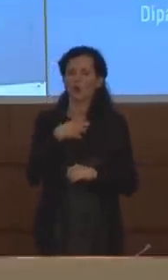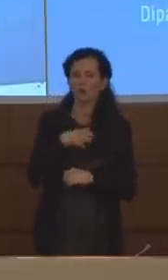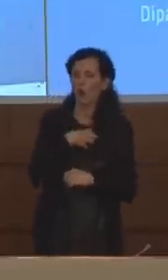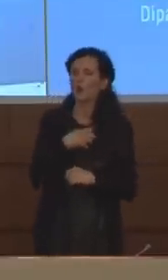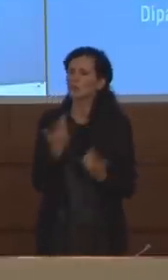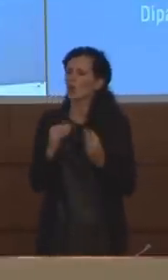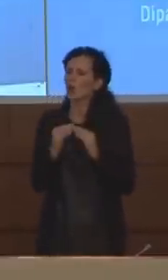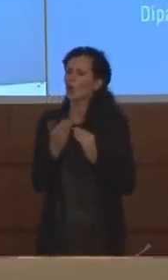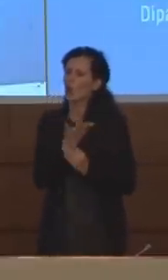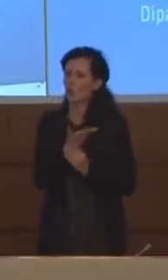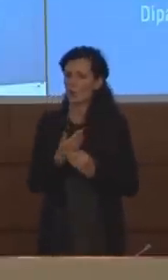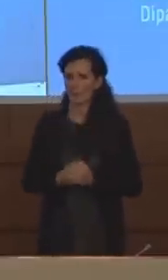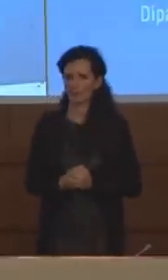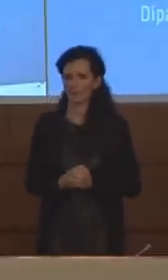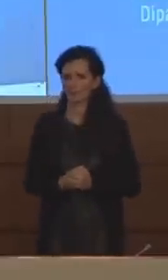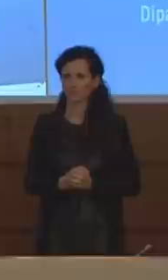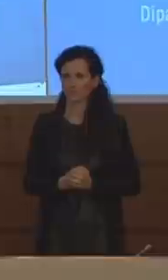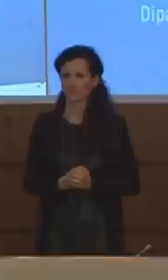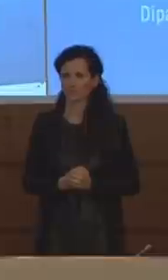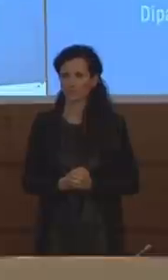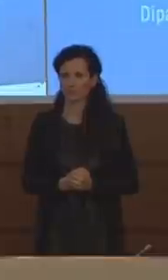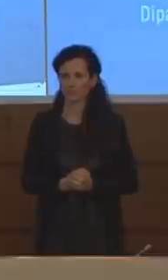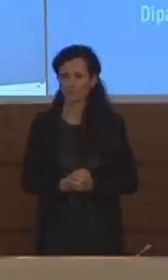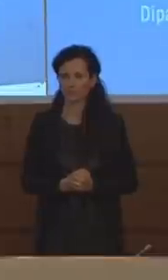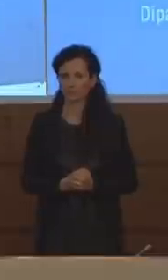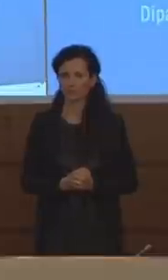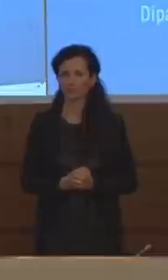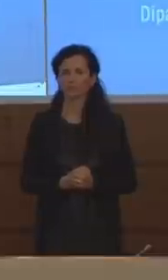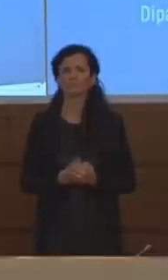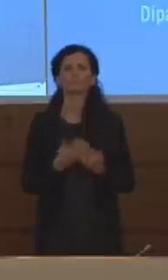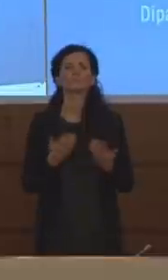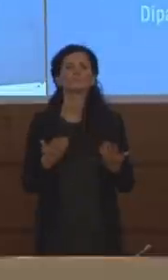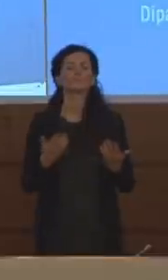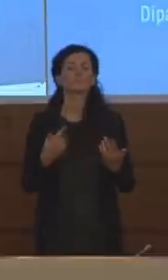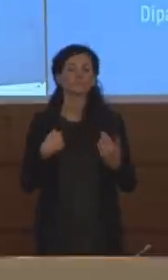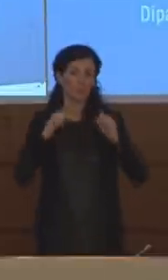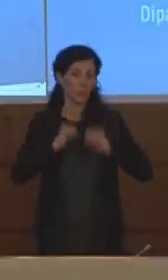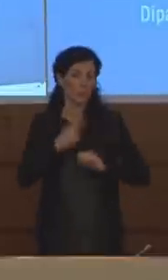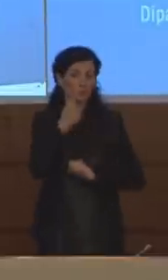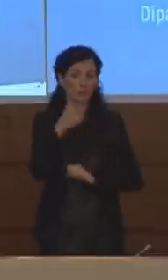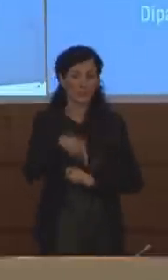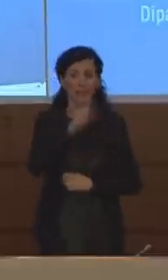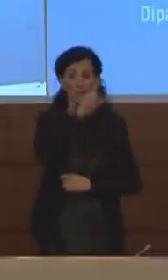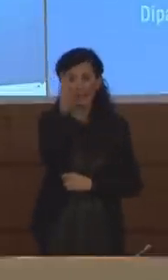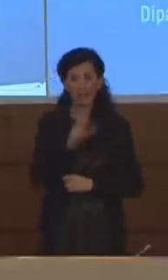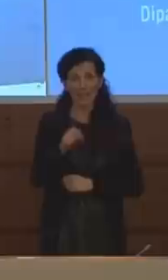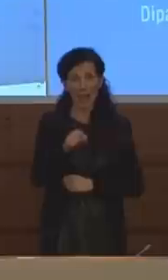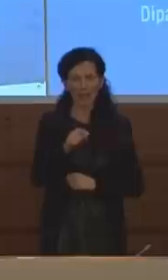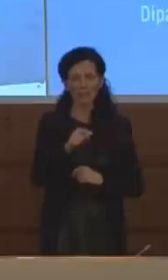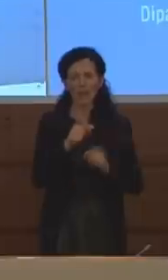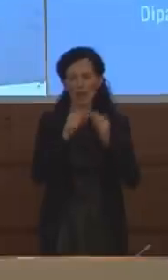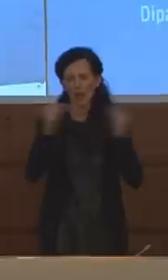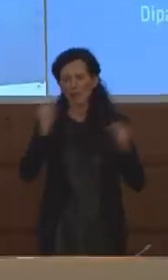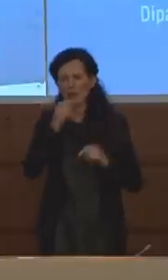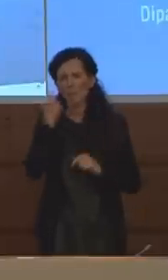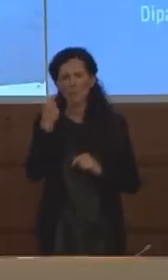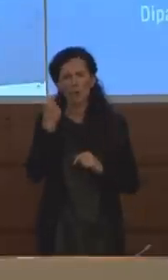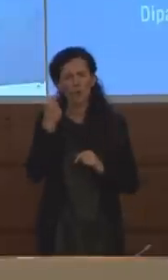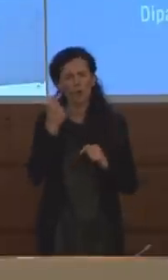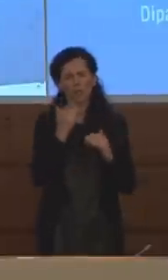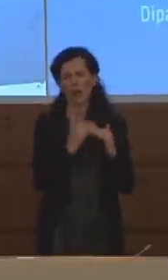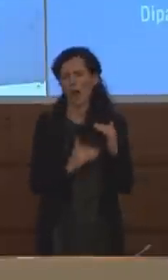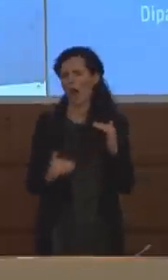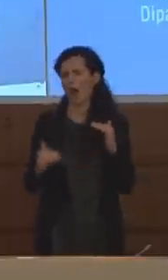a partire da un primo dato noi siamo caso il paese che sta facendo più tampone in assoluto perché i numeri se voi andate a comparare con